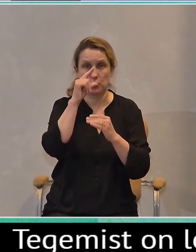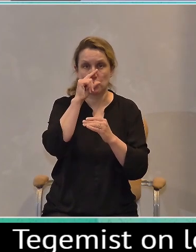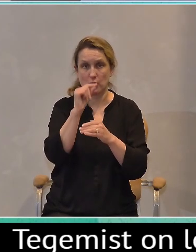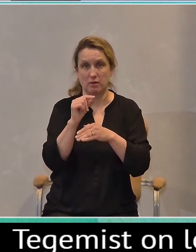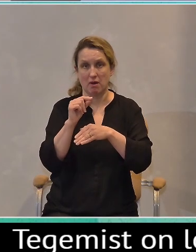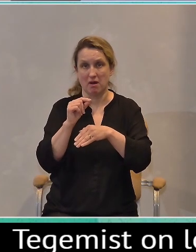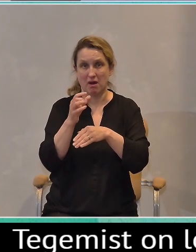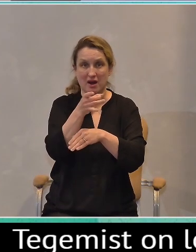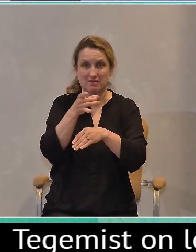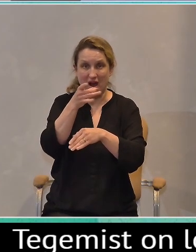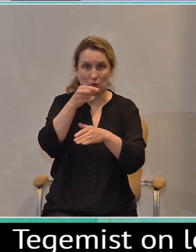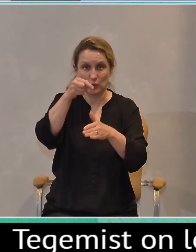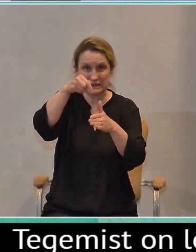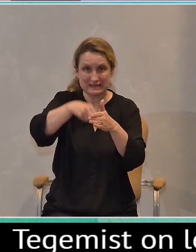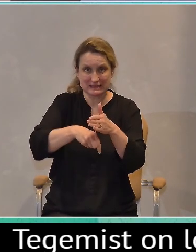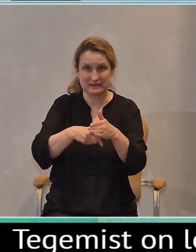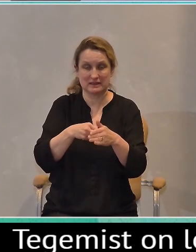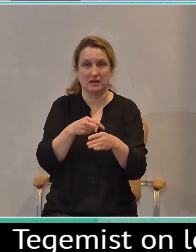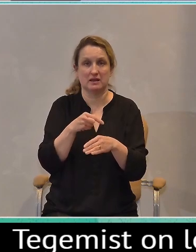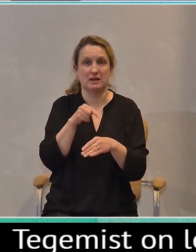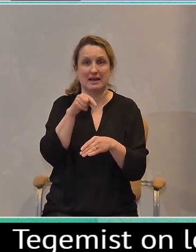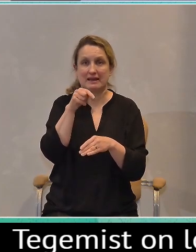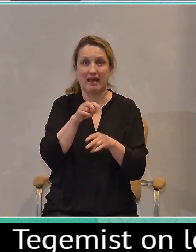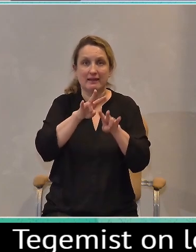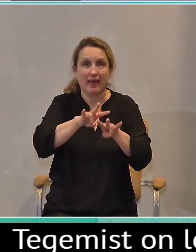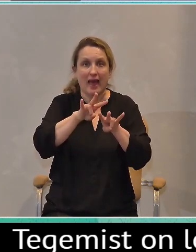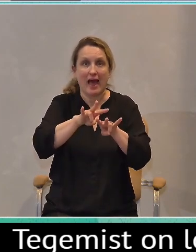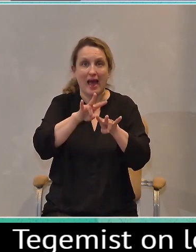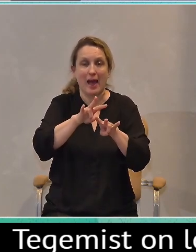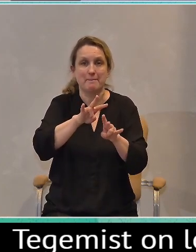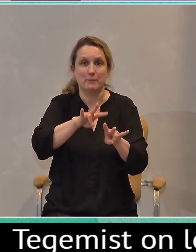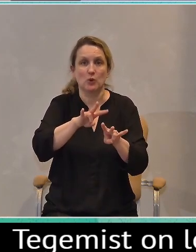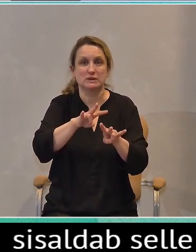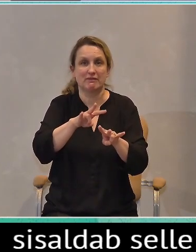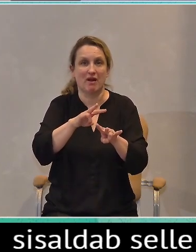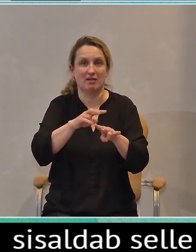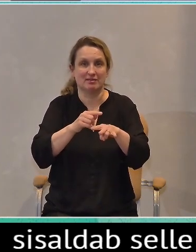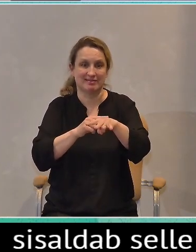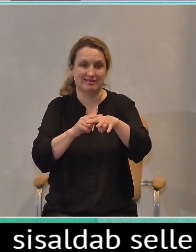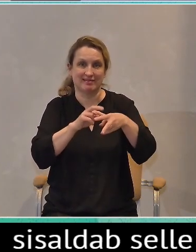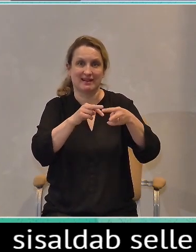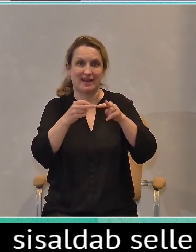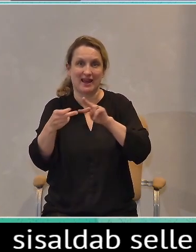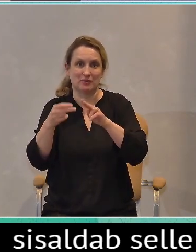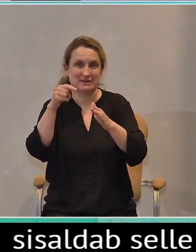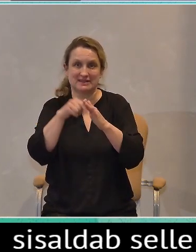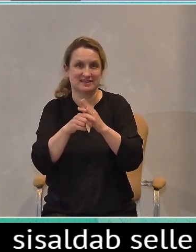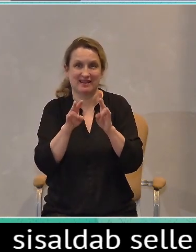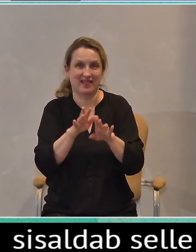See geen ei jää püsivalt genoomi sisse, et me ei saavuta sellega püsivat